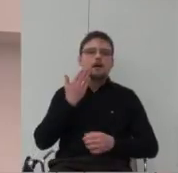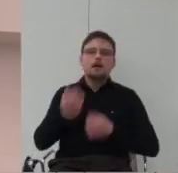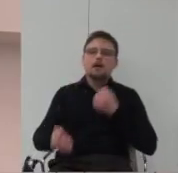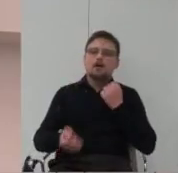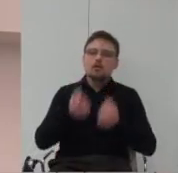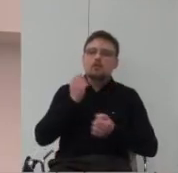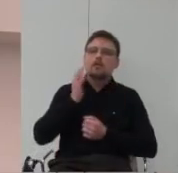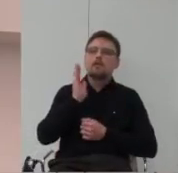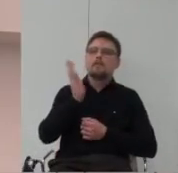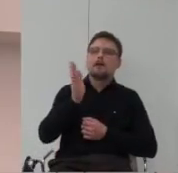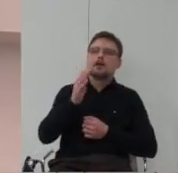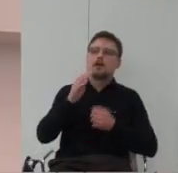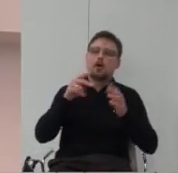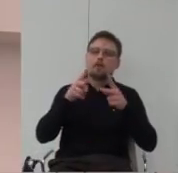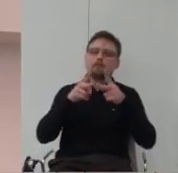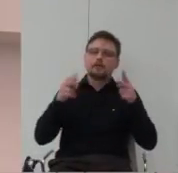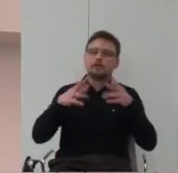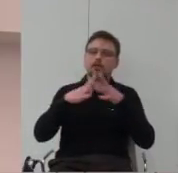Dzień dobry.